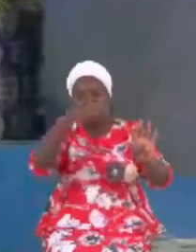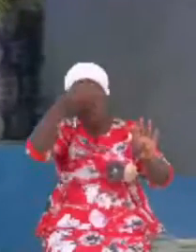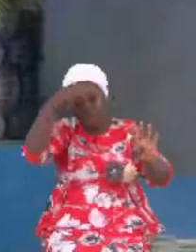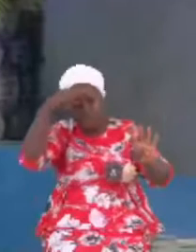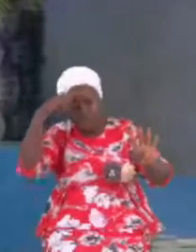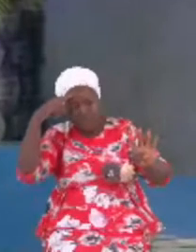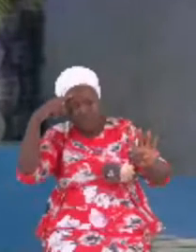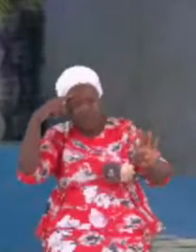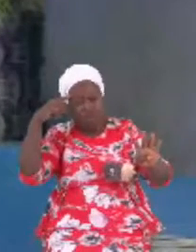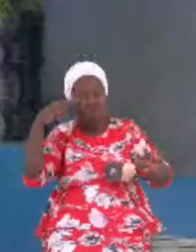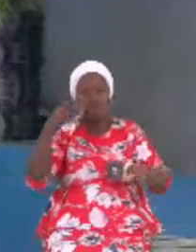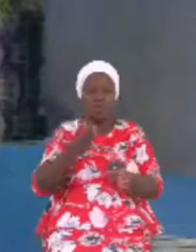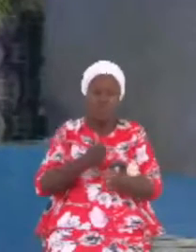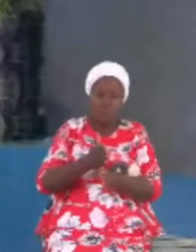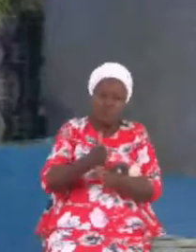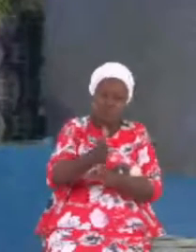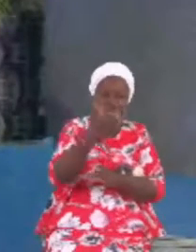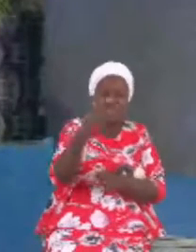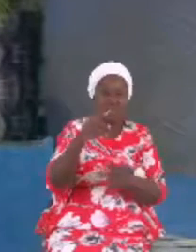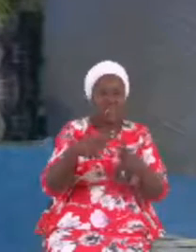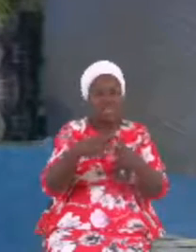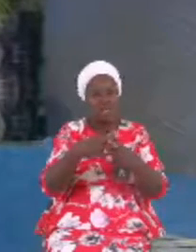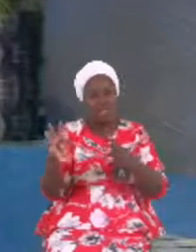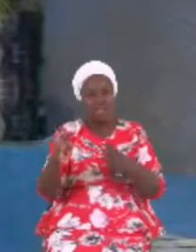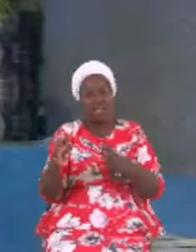Verset 14. Mais étroite est la porte.